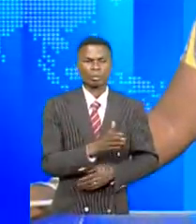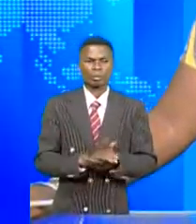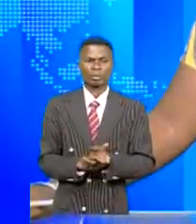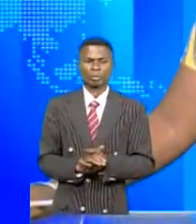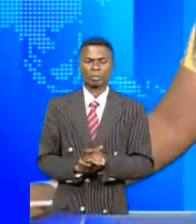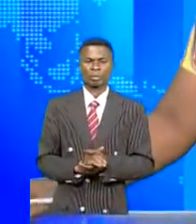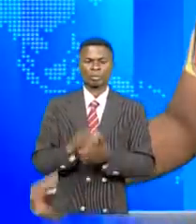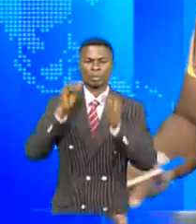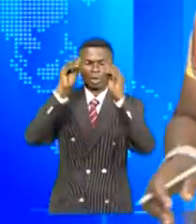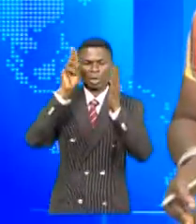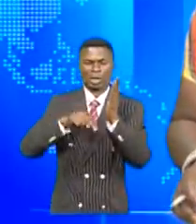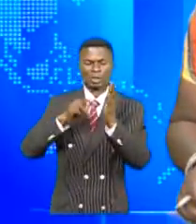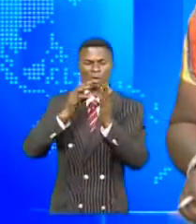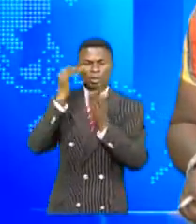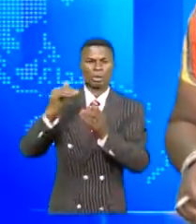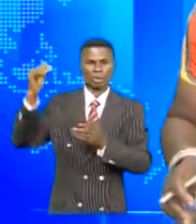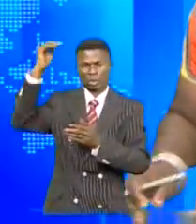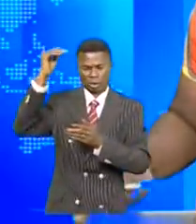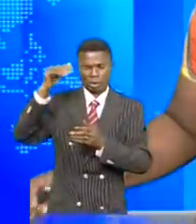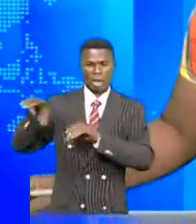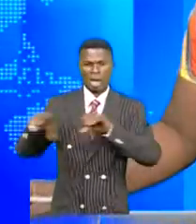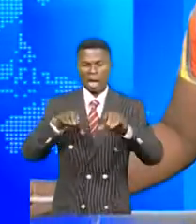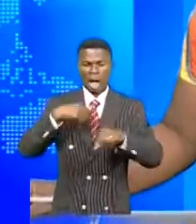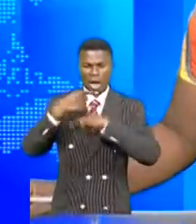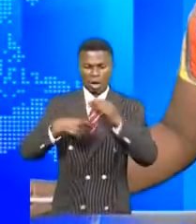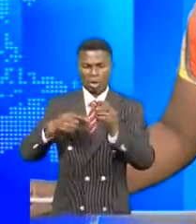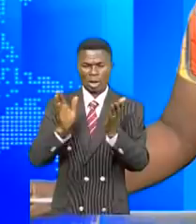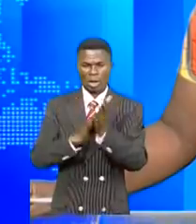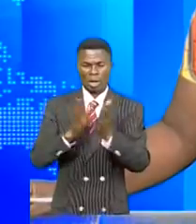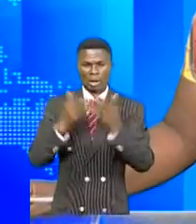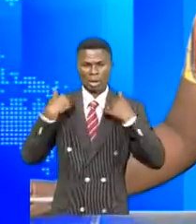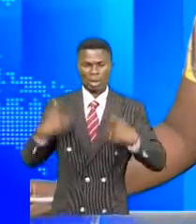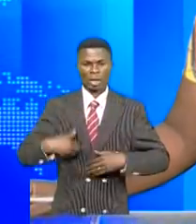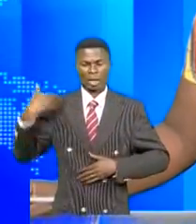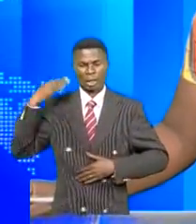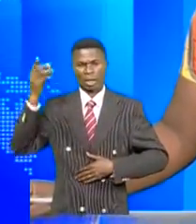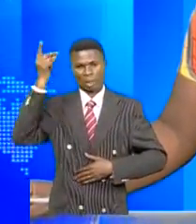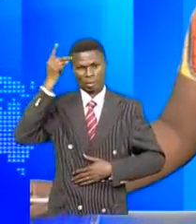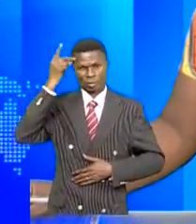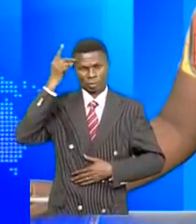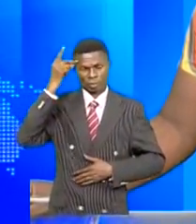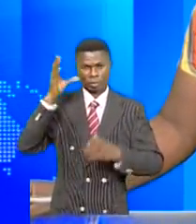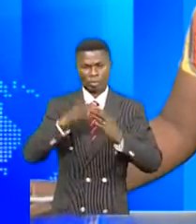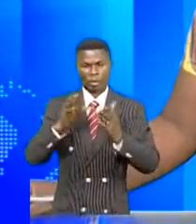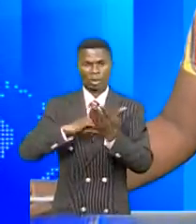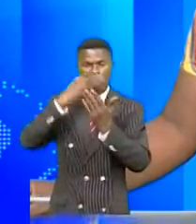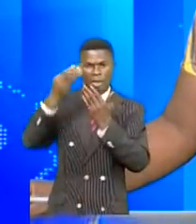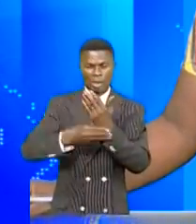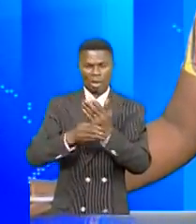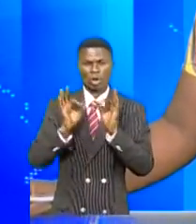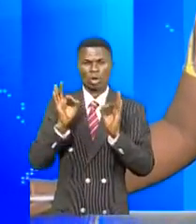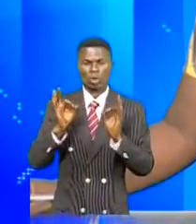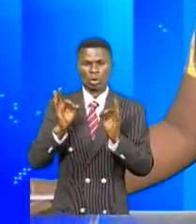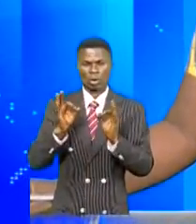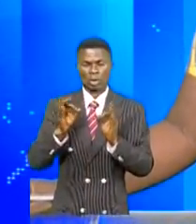Enseignement supérieur et universitaire, reprise des activités académiques à l'école de santé publique de Kinshasa avec un calendrier aménagé dans